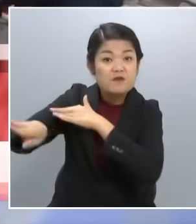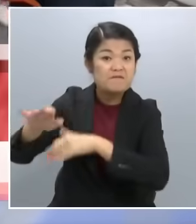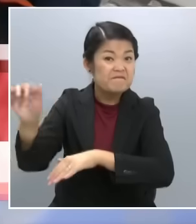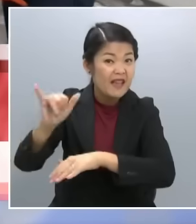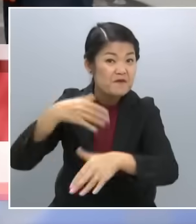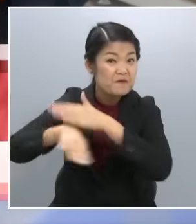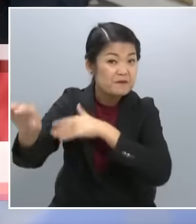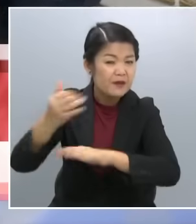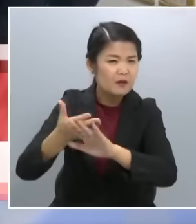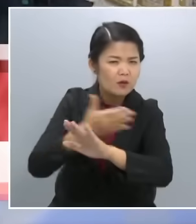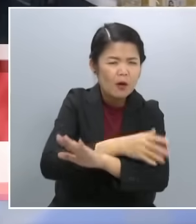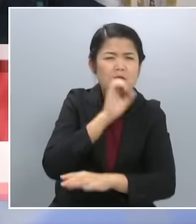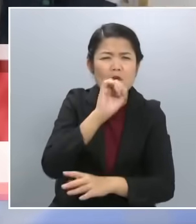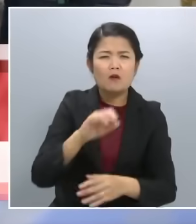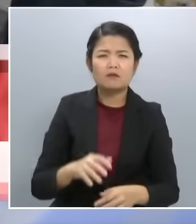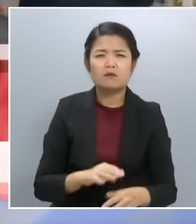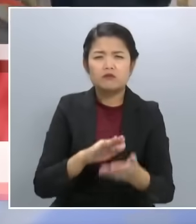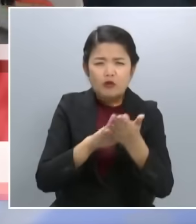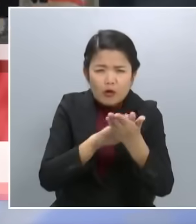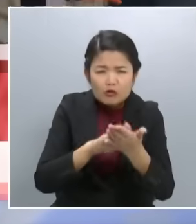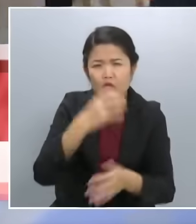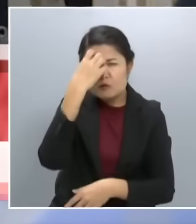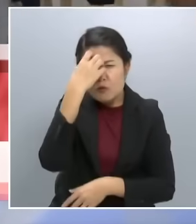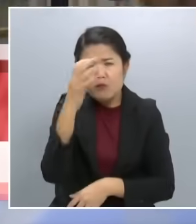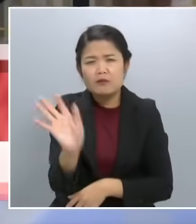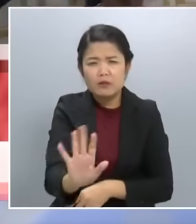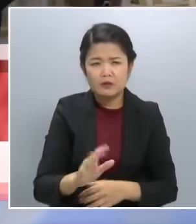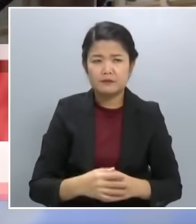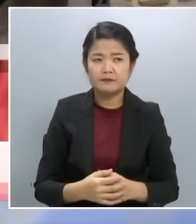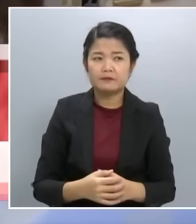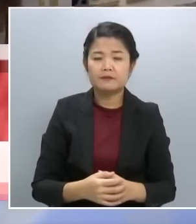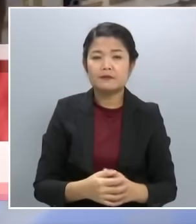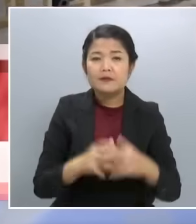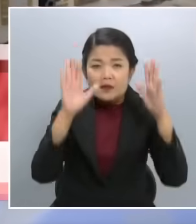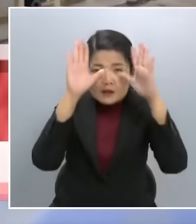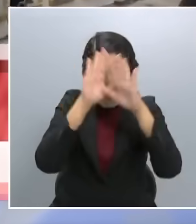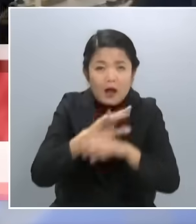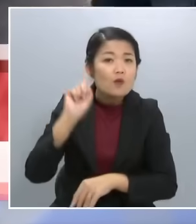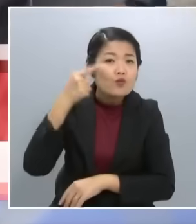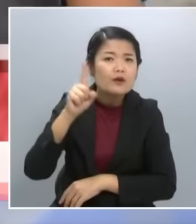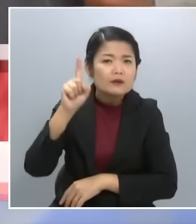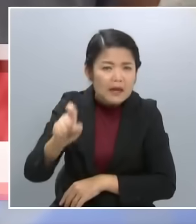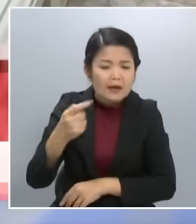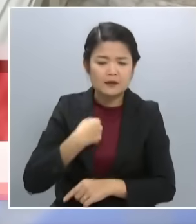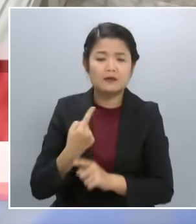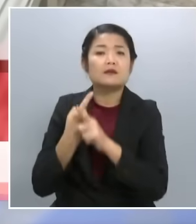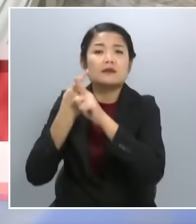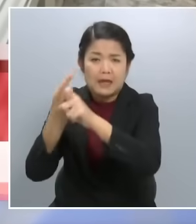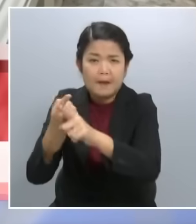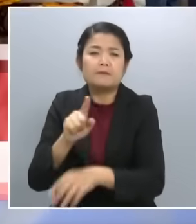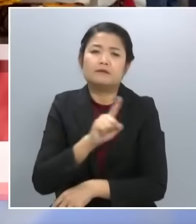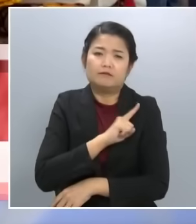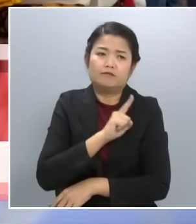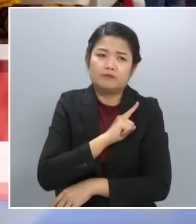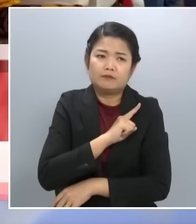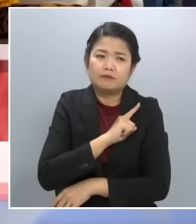อโหสิกรรมให้พี่นะอย่าโกรธพี่นะเหมือนเขาบอกว่าเขาจะตามพี่แพรวไปเขาบอกเขาจะรับผิดชอบทุกอย่างเขา